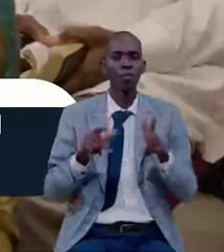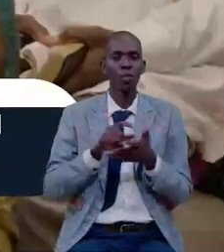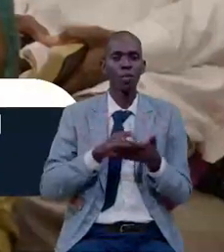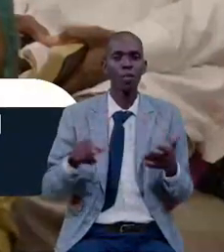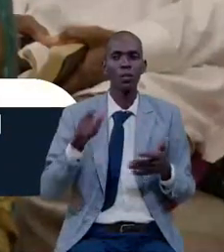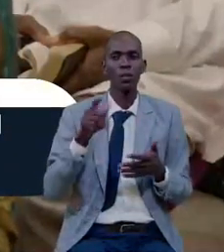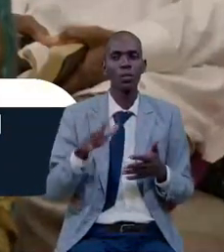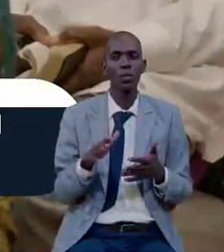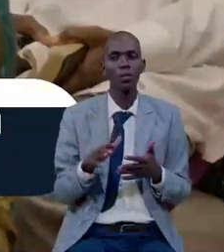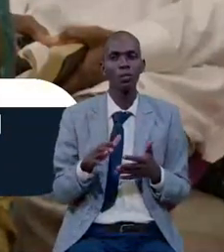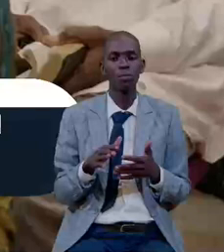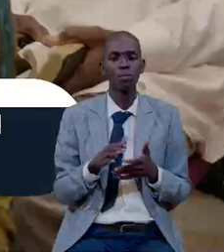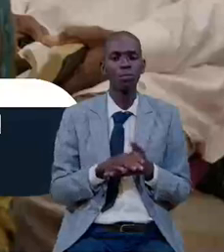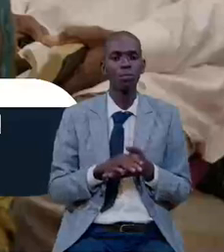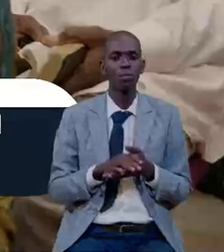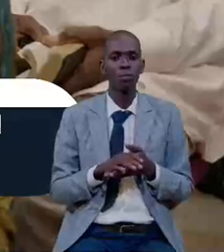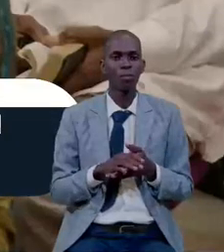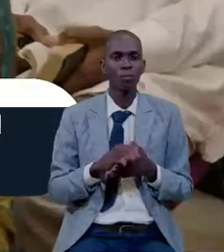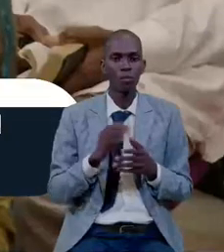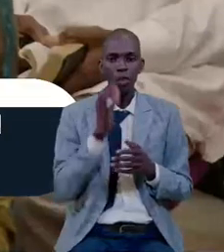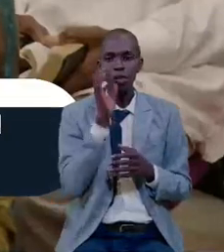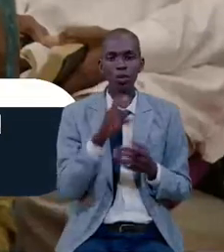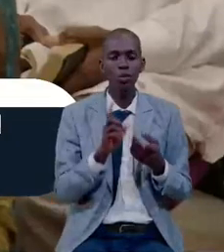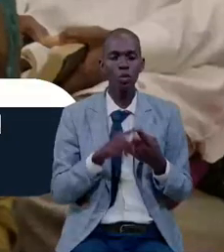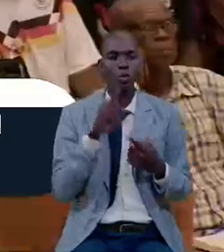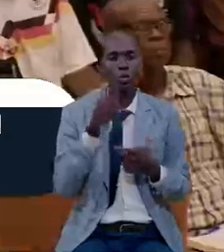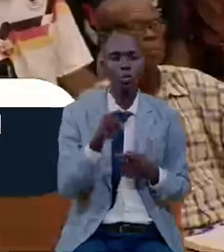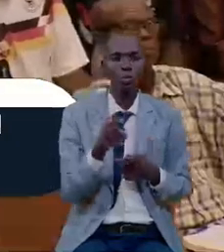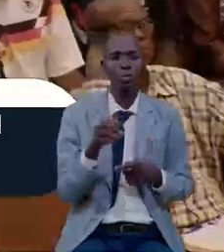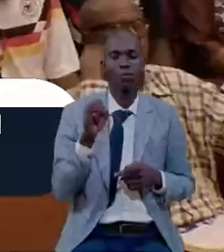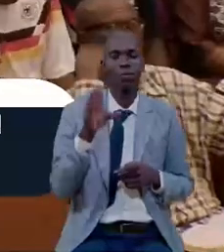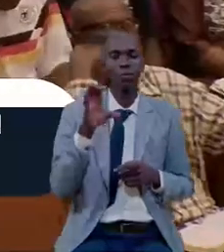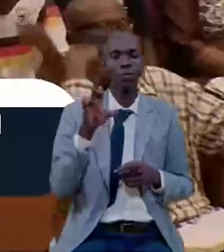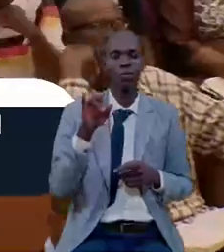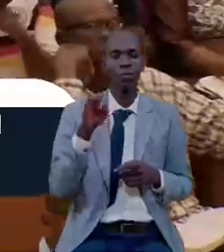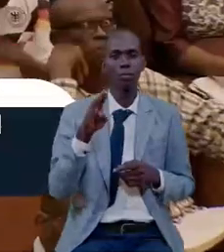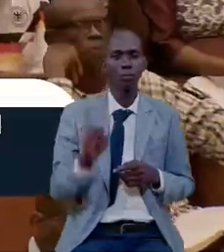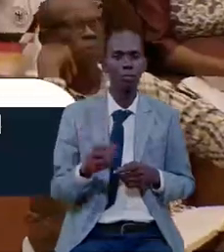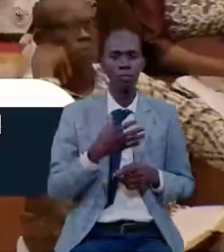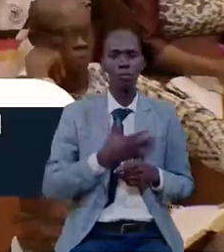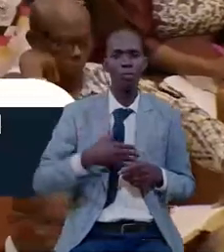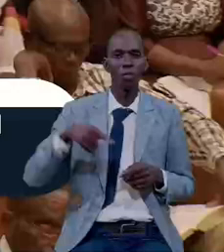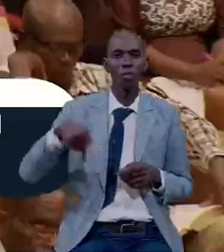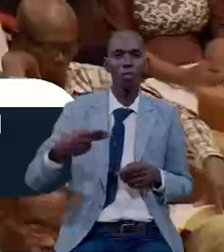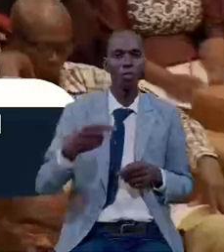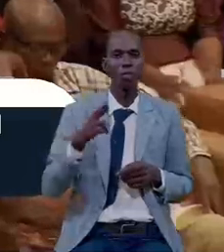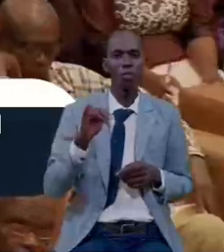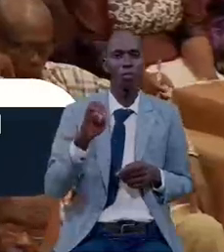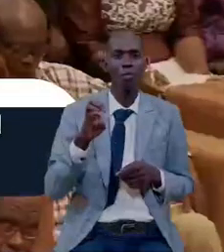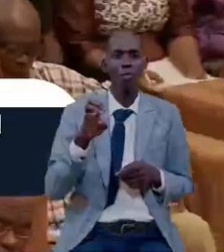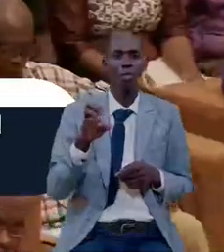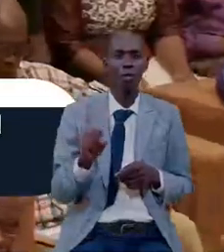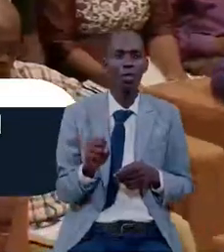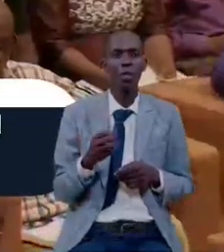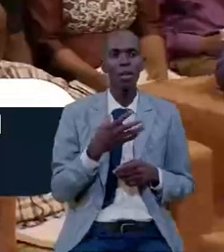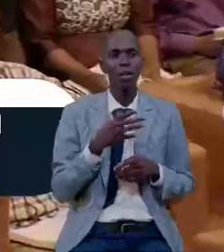et pharisiens hypocrites, parce que vous payez la dîme de la menthe,